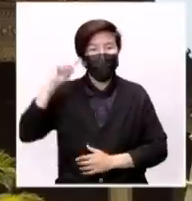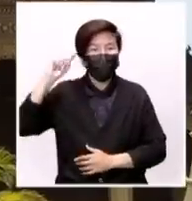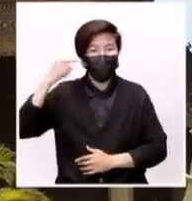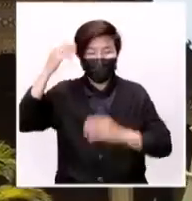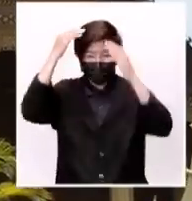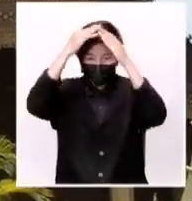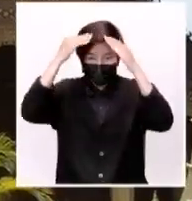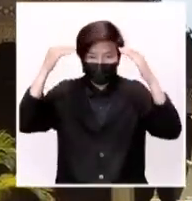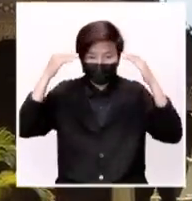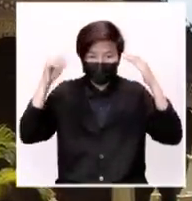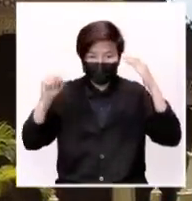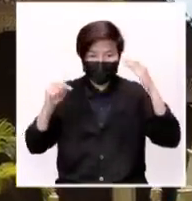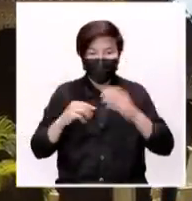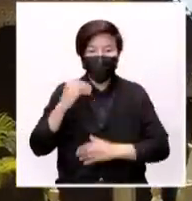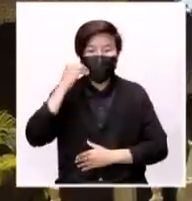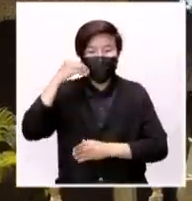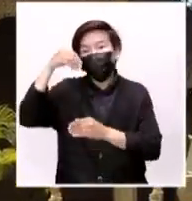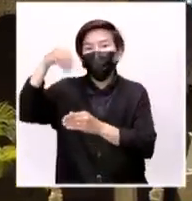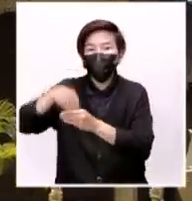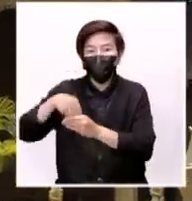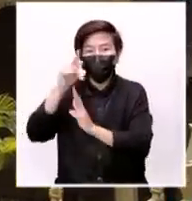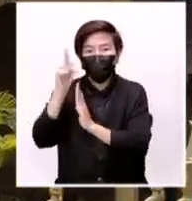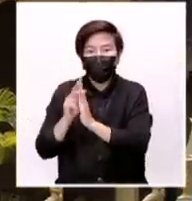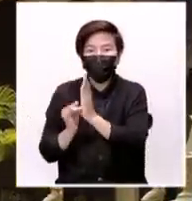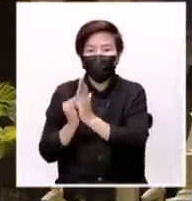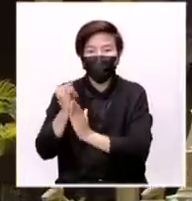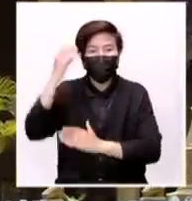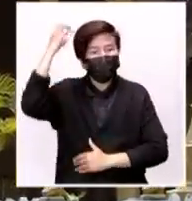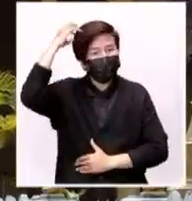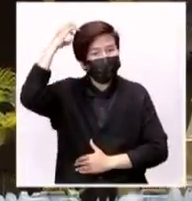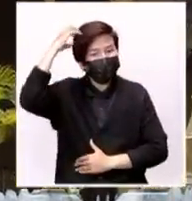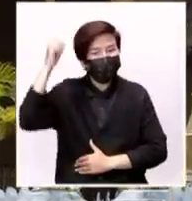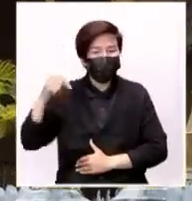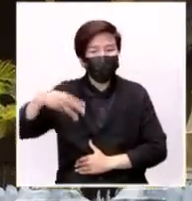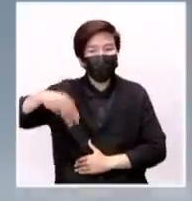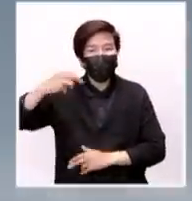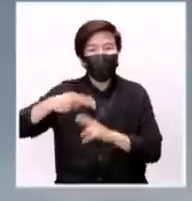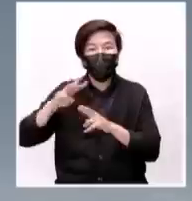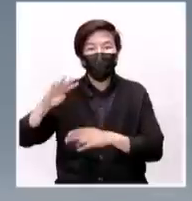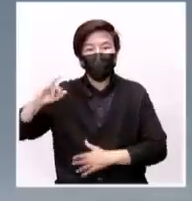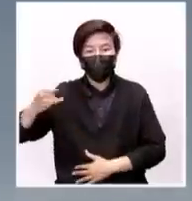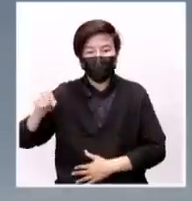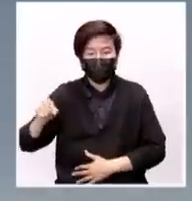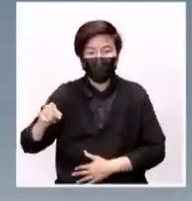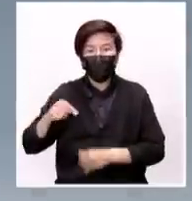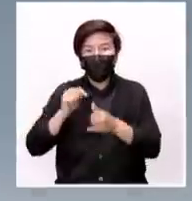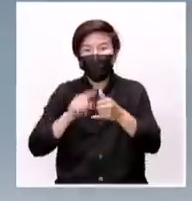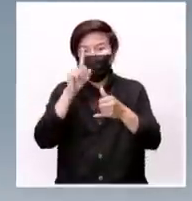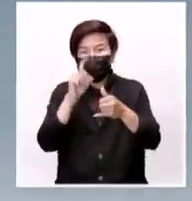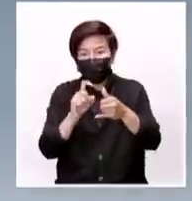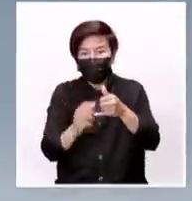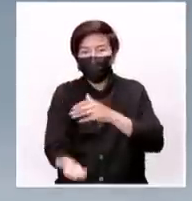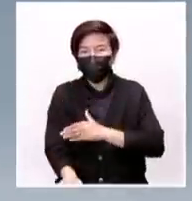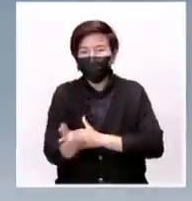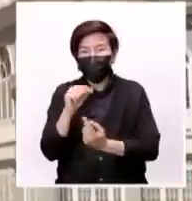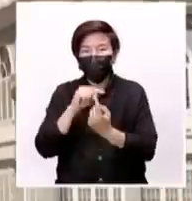าวเวียดนามมีถิ่นพำนักถาวรถูกต้องตามกฎหมายในลาวนะคะอยู่ที่กรุงเวียงจันทนครหลวงเวียงจันทค่ะผู้ป่วยเสียชีวิตเมื่อเช้ามื